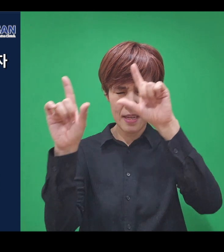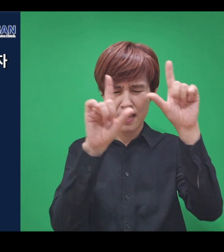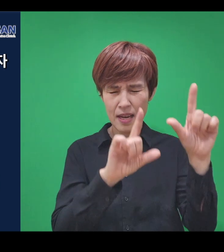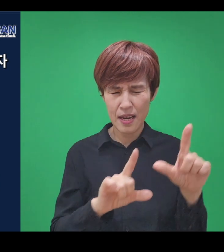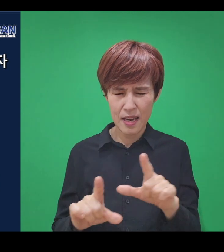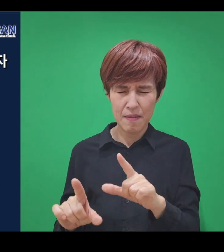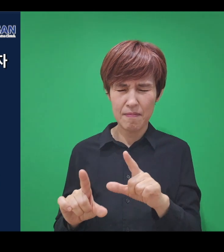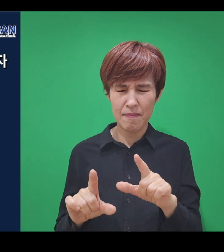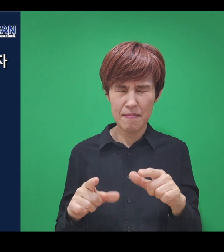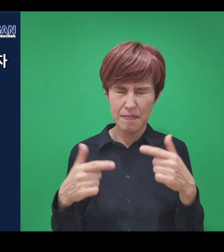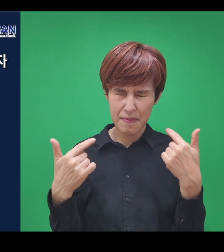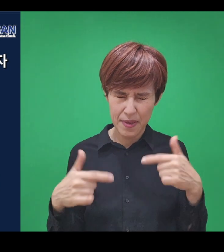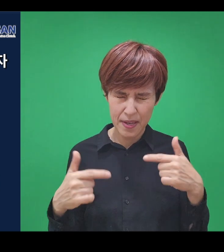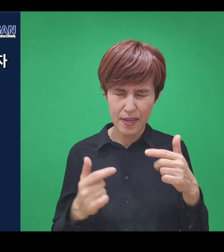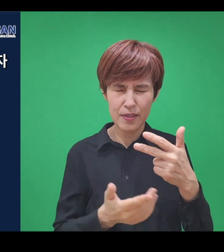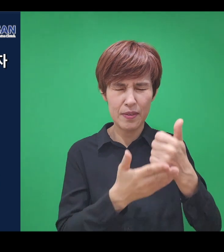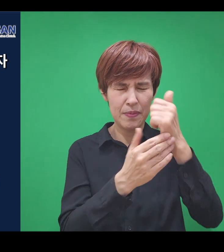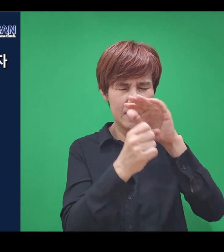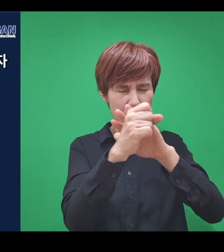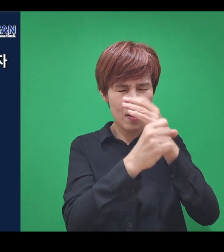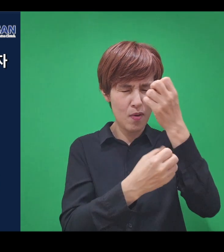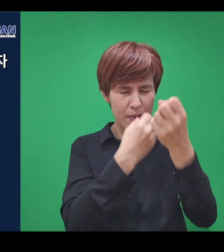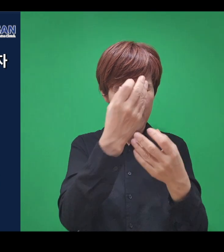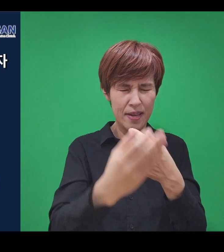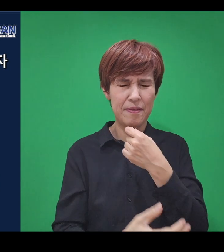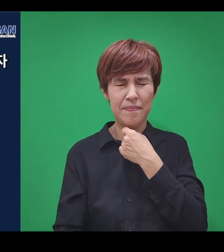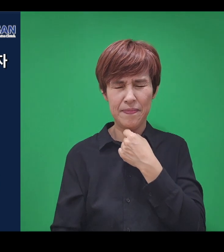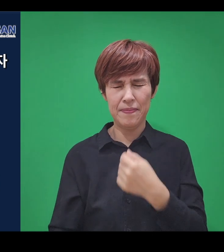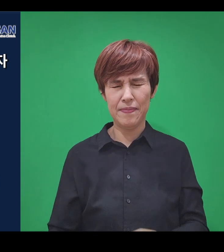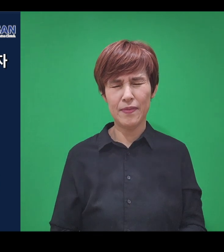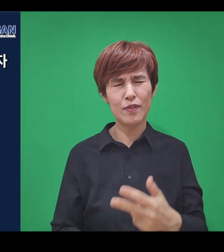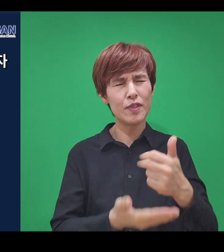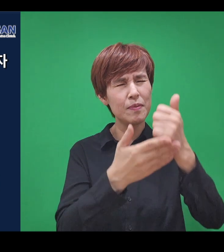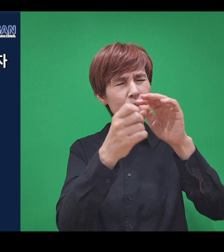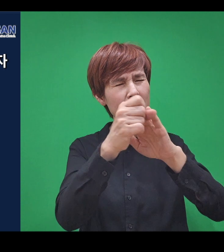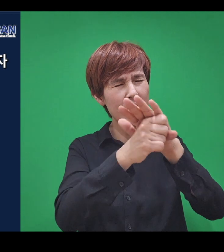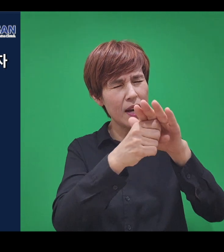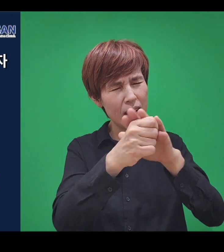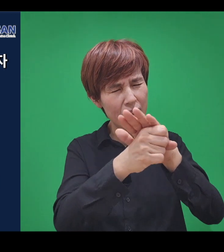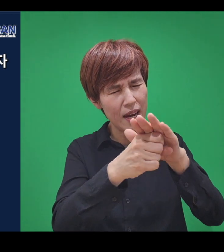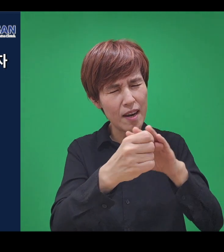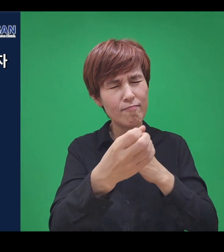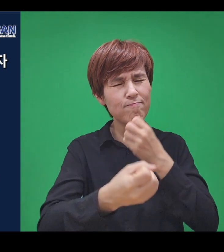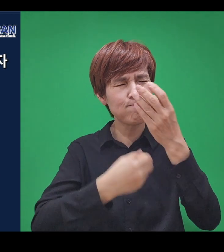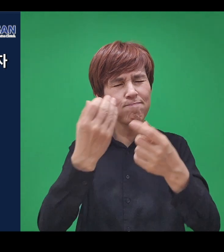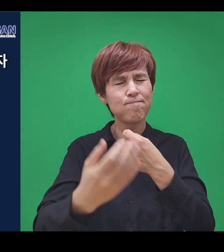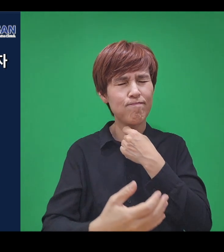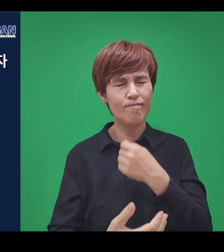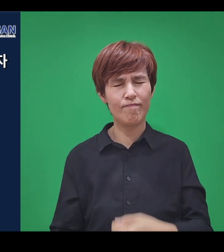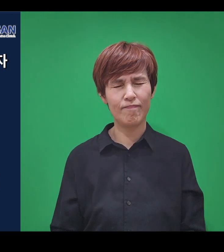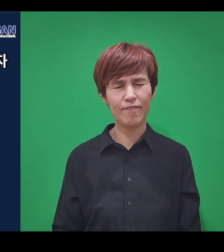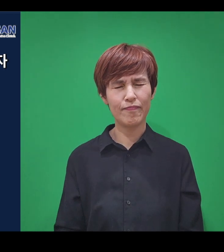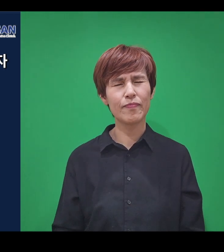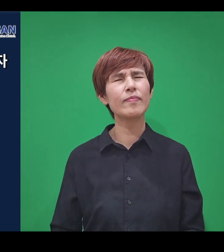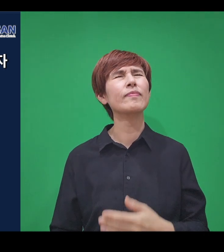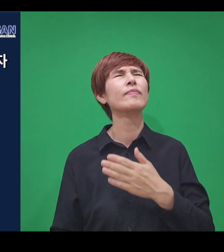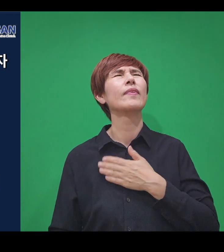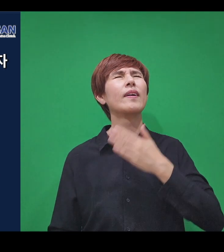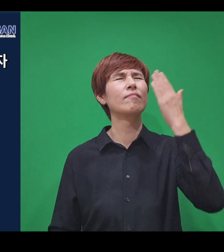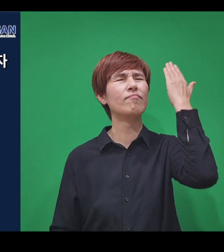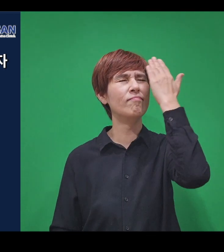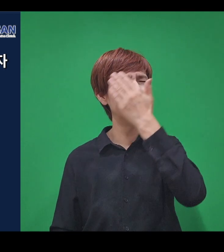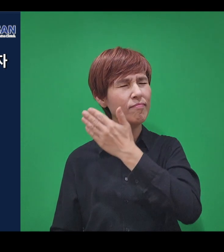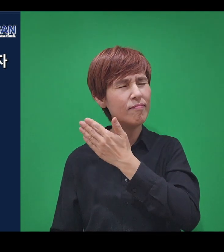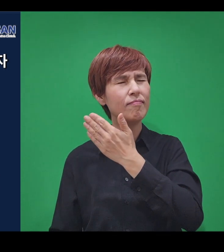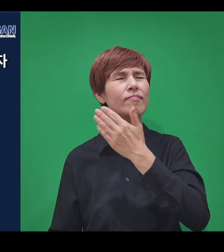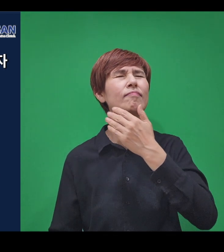하루하루가 주님 사랑에 대한 고백이 되기를 원합니다. 주님 사랑에 대한 고백이 되기를 원합니다. 하나님, 날 순결하게